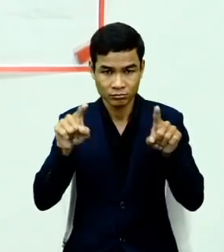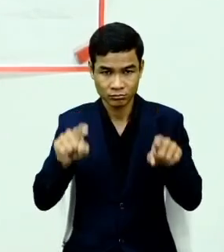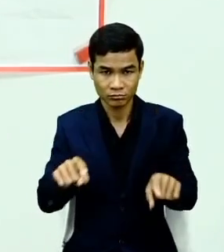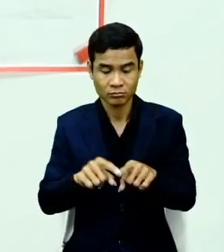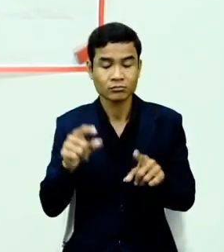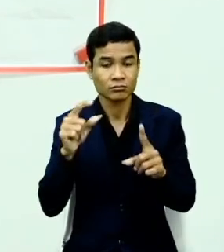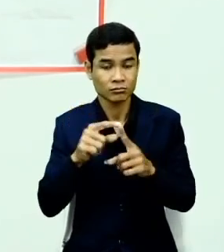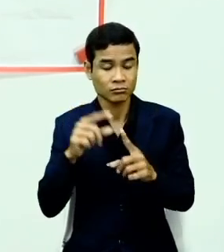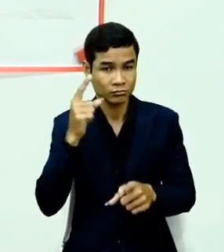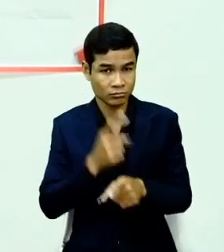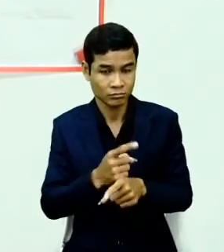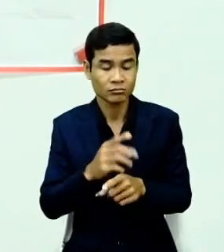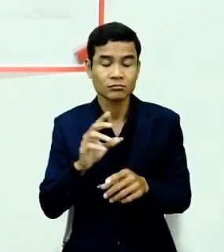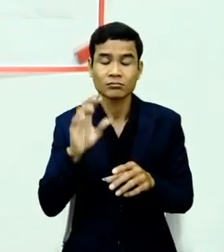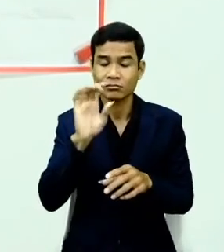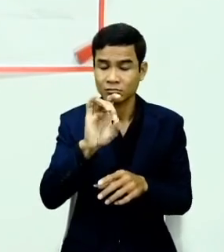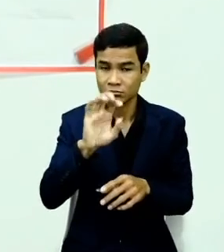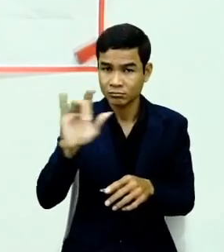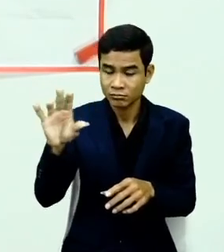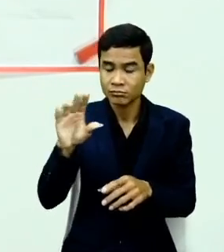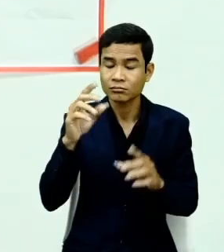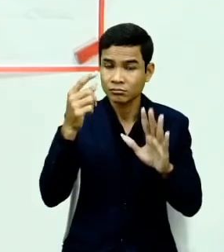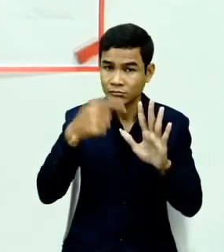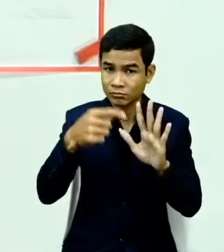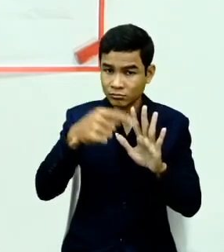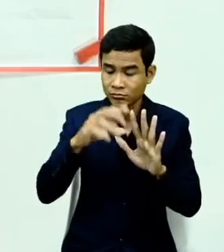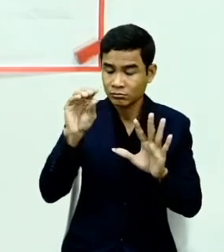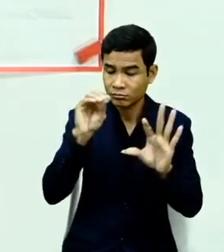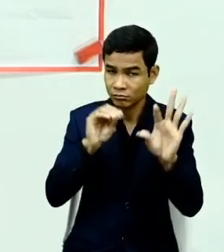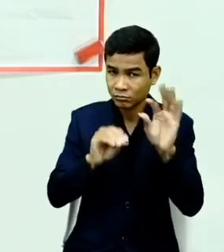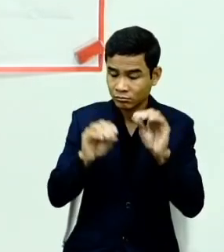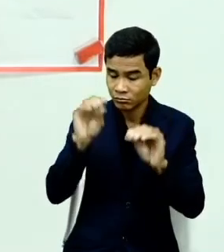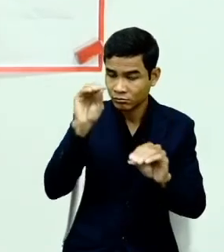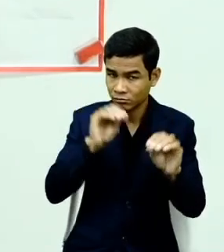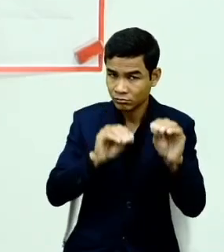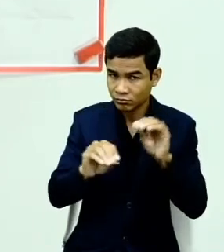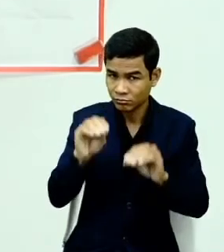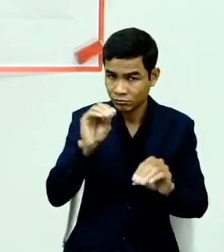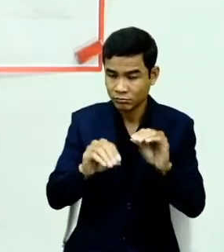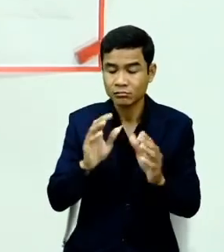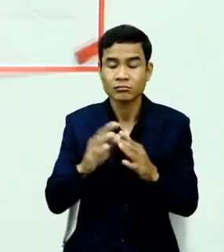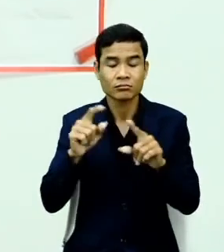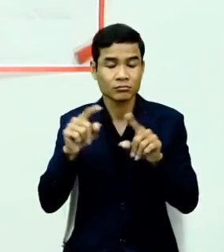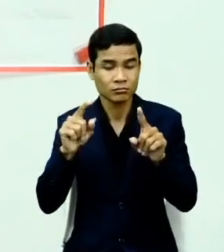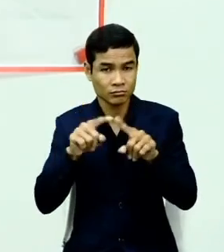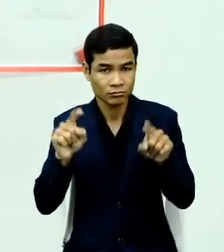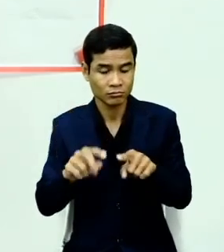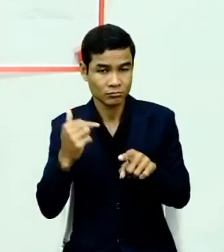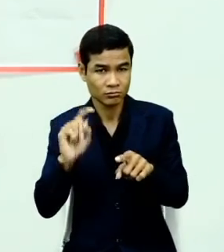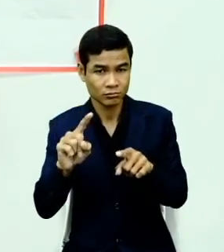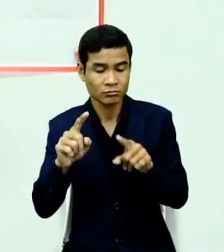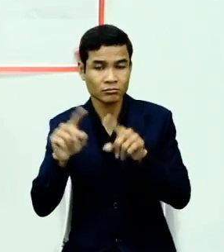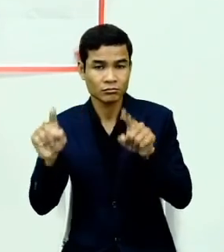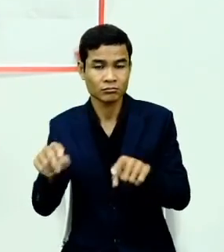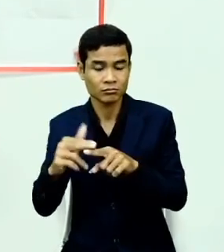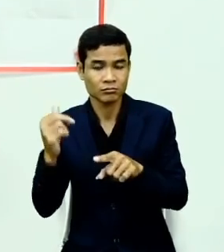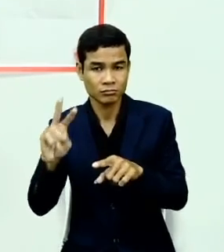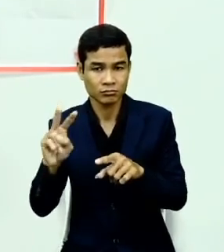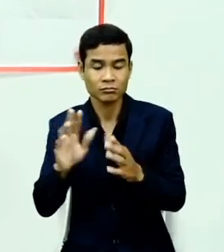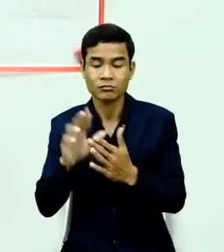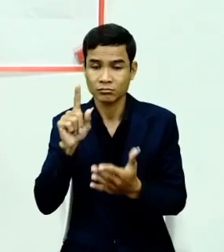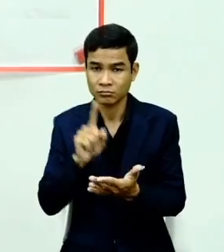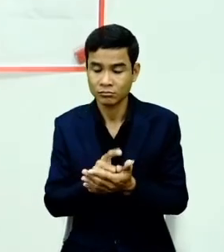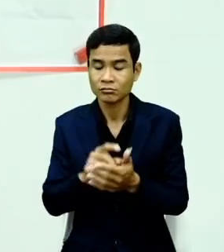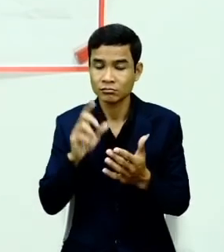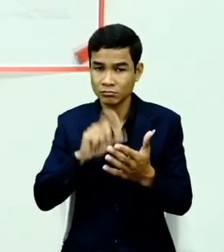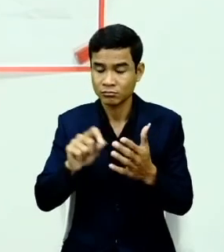ត្រូវដោយយកភ្ជញ្ជនៈនិងស្រៈពីក្នុងប្រអប់ចាប្រអប់ទី1ចានិងប្រអប់ទី2ប្រអប់ទី2កូនត្រូវសរសេរពាក្យខាងក្រោមប្រអ